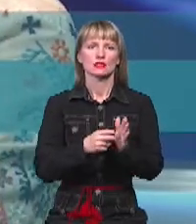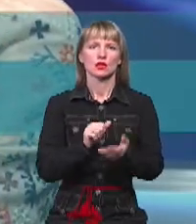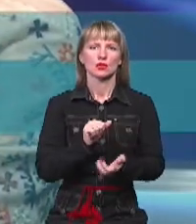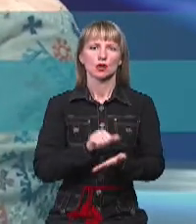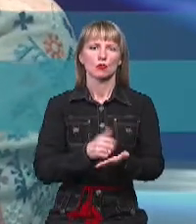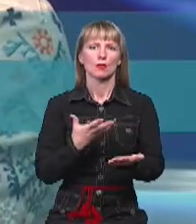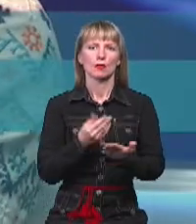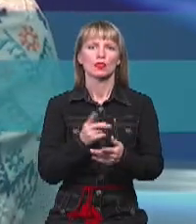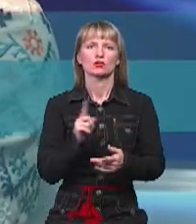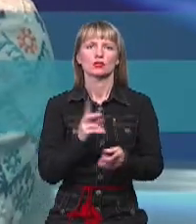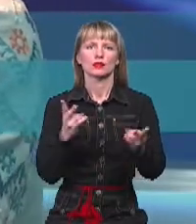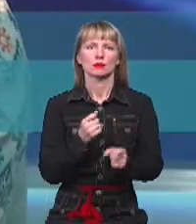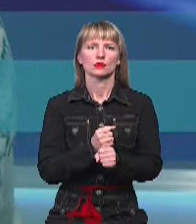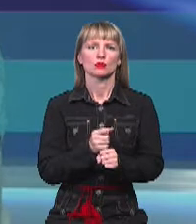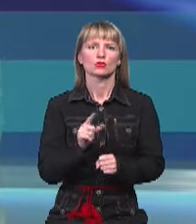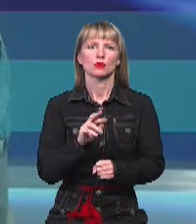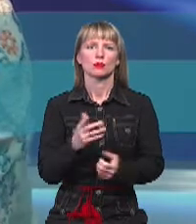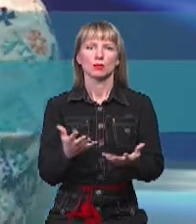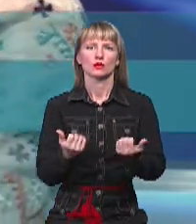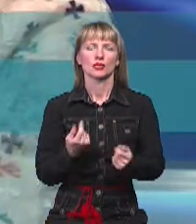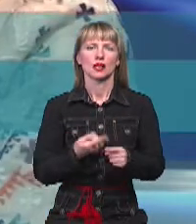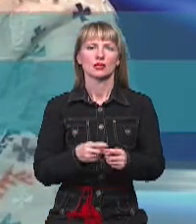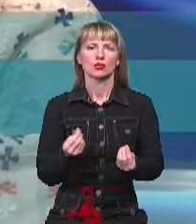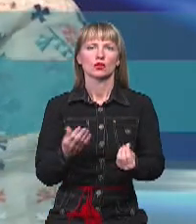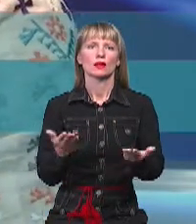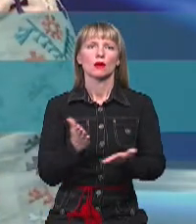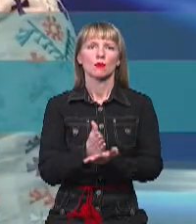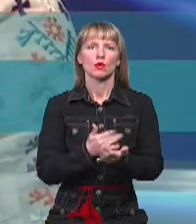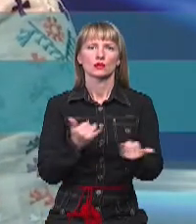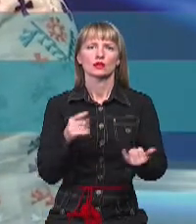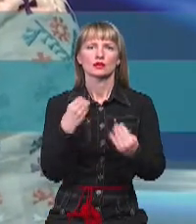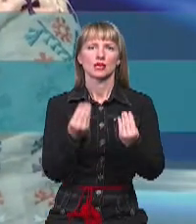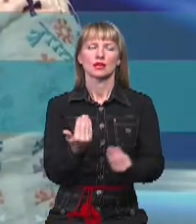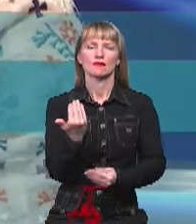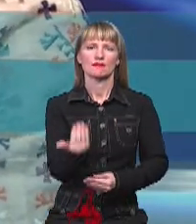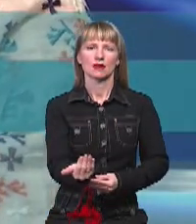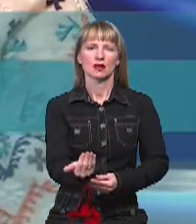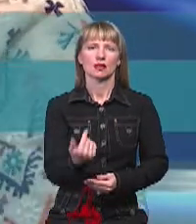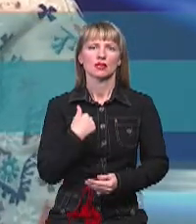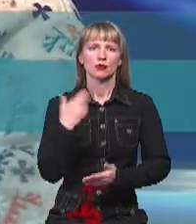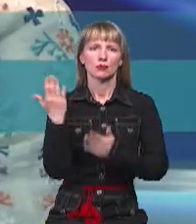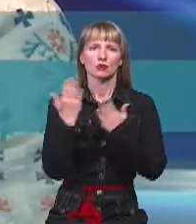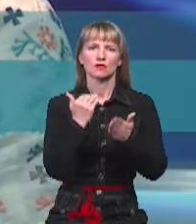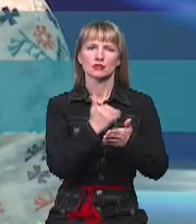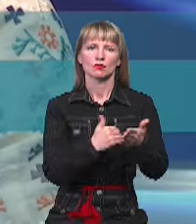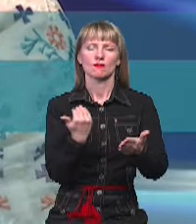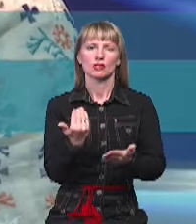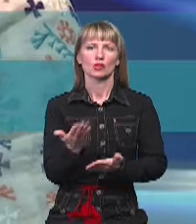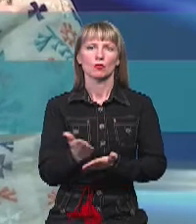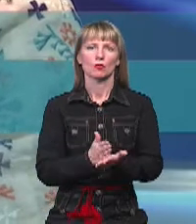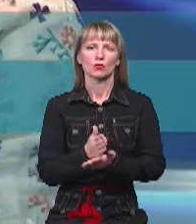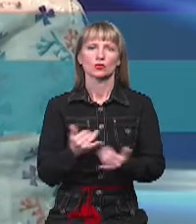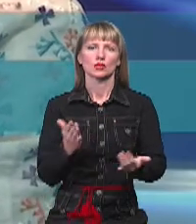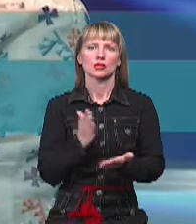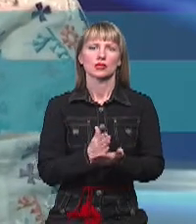платять. Що треба зробити для того, щоб отримати ці гроші? Які послуги надаєте ви? Бо я прочитала в списку ваших послуг, там